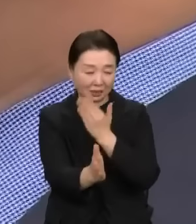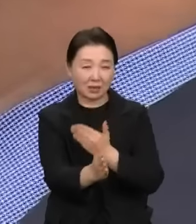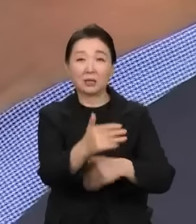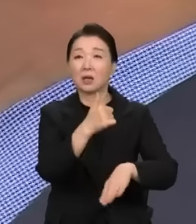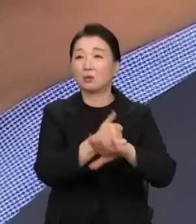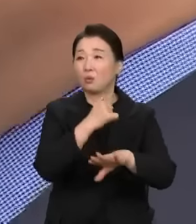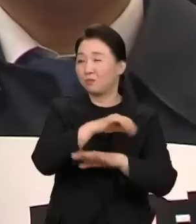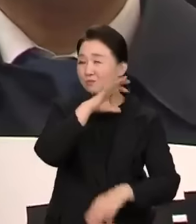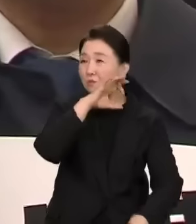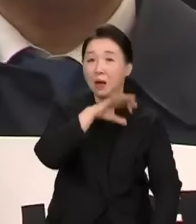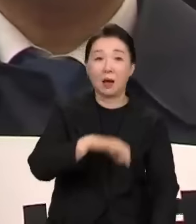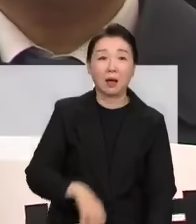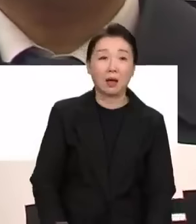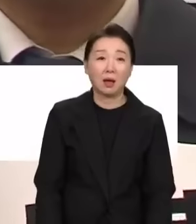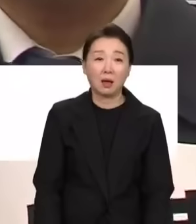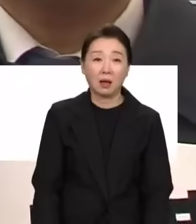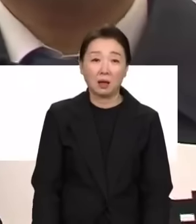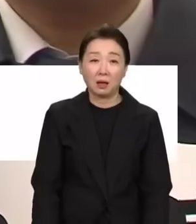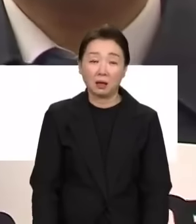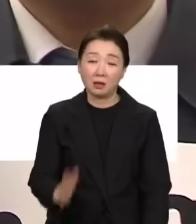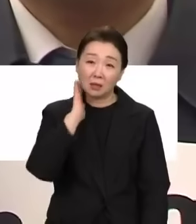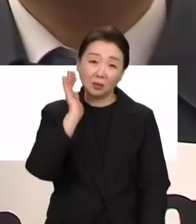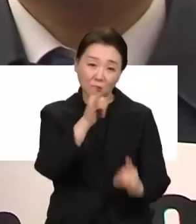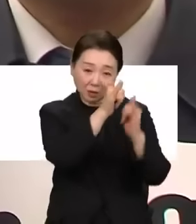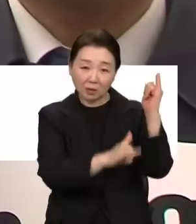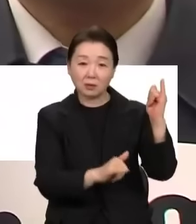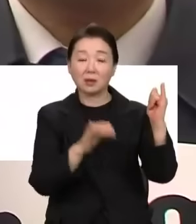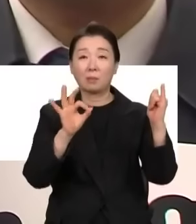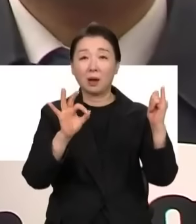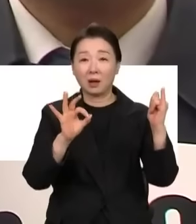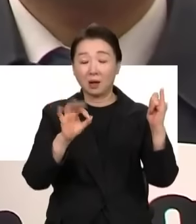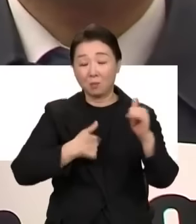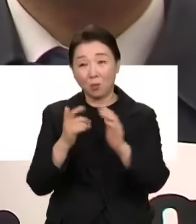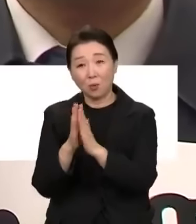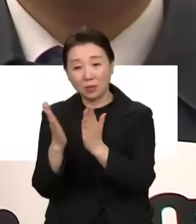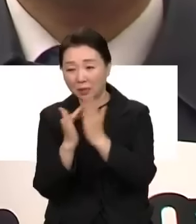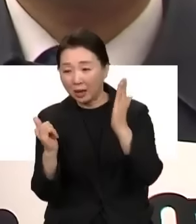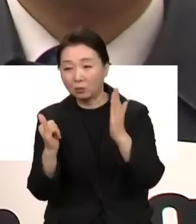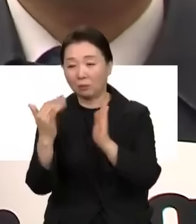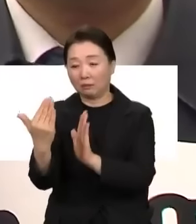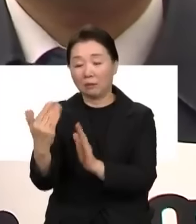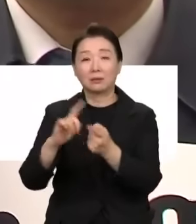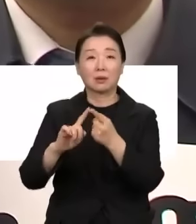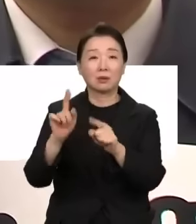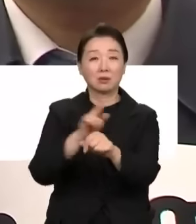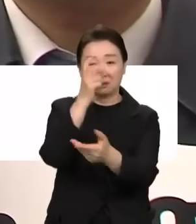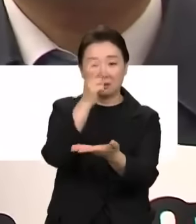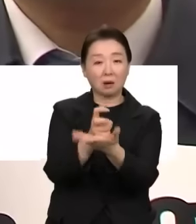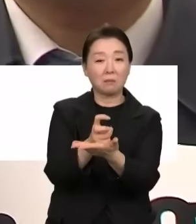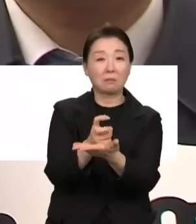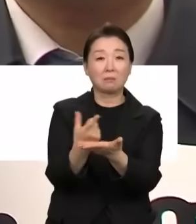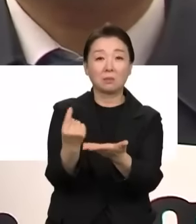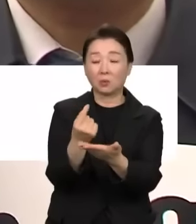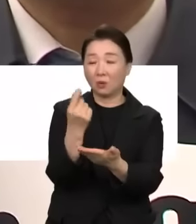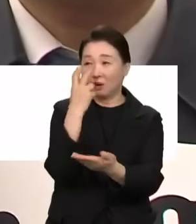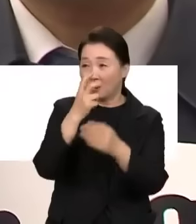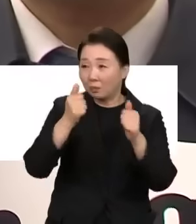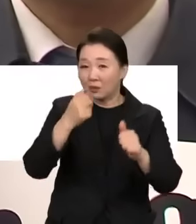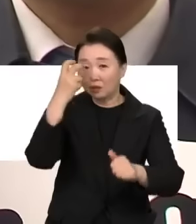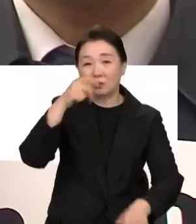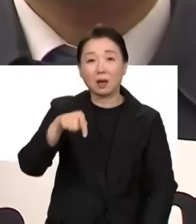세웠습니다. 역대 대통령 가운데 본인과 가족을 대상으로 한 특검이나 검찰